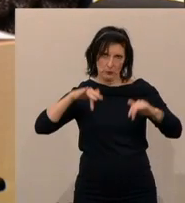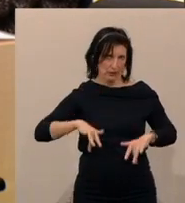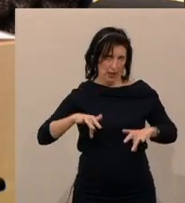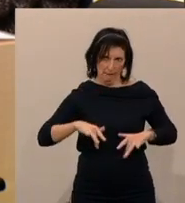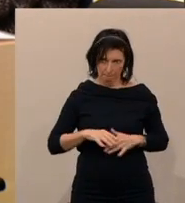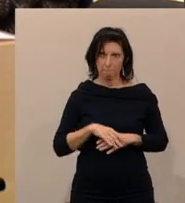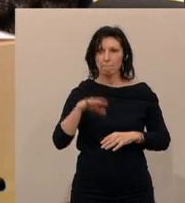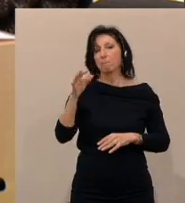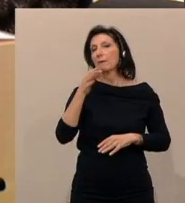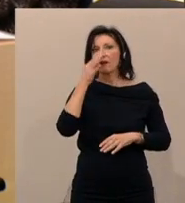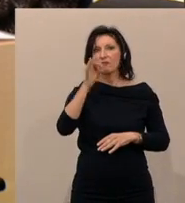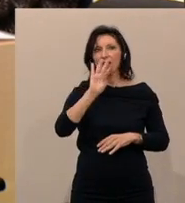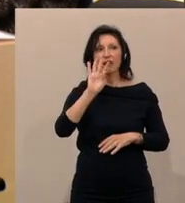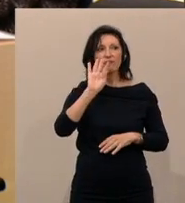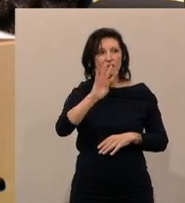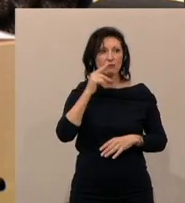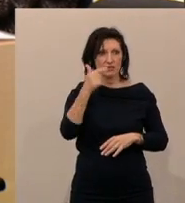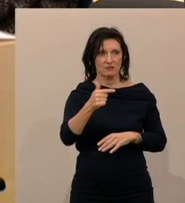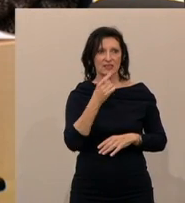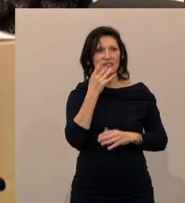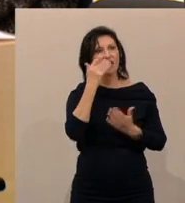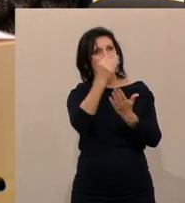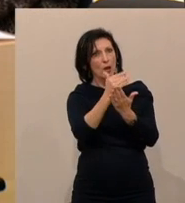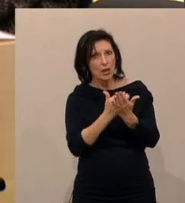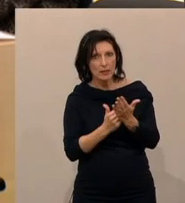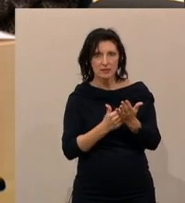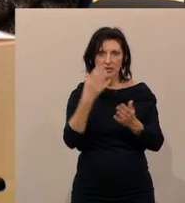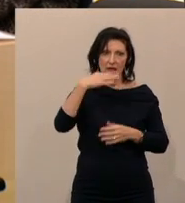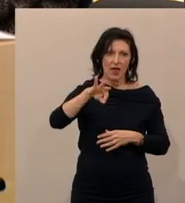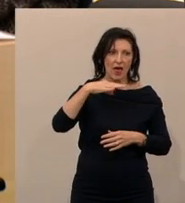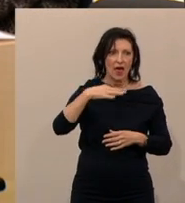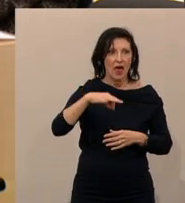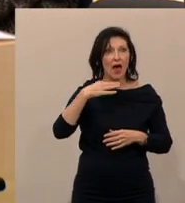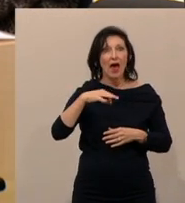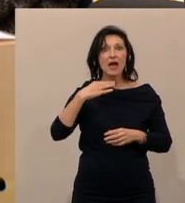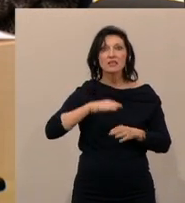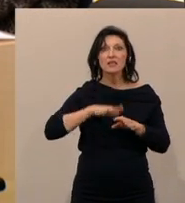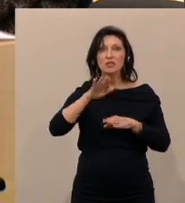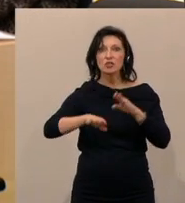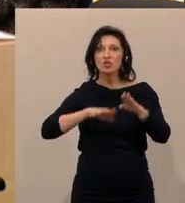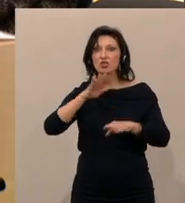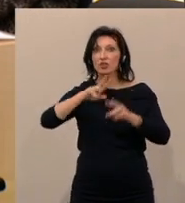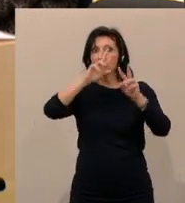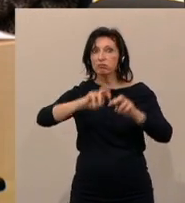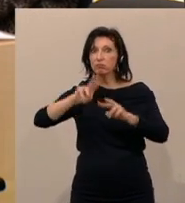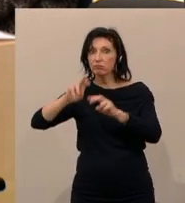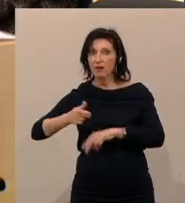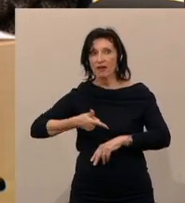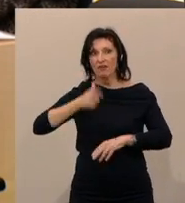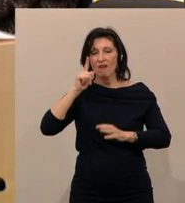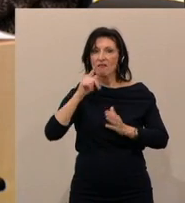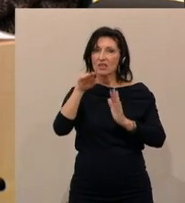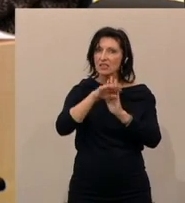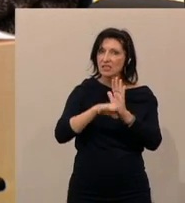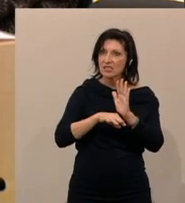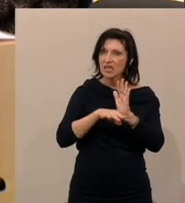24. Eine genaue Auflistung und Anordnung von einzelnen Erhebungsschritten ist vor dem Hintergrund der waffengesetzlichen